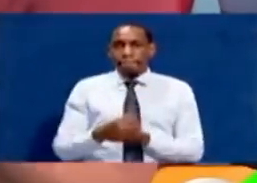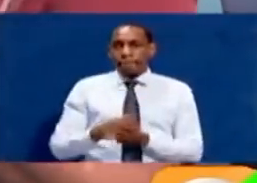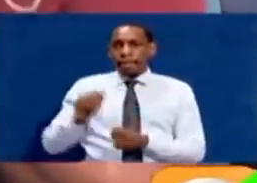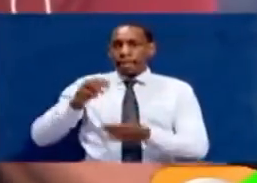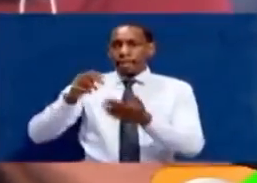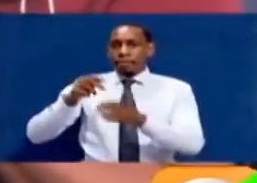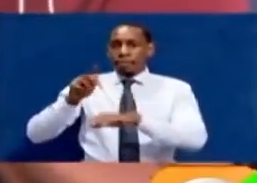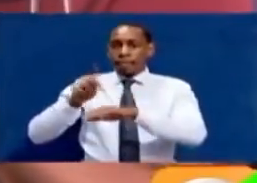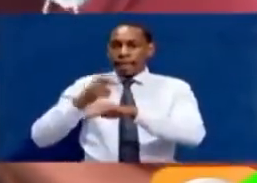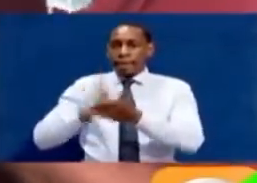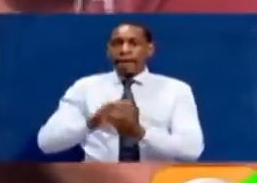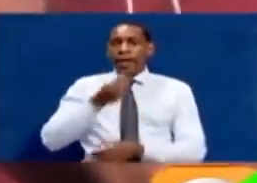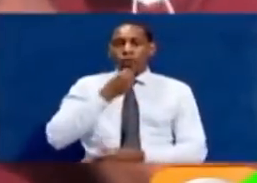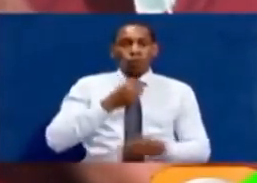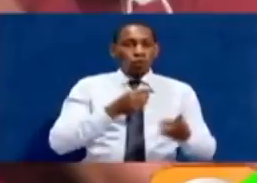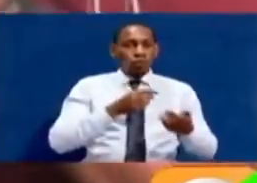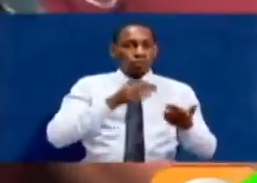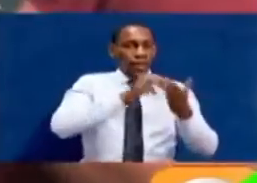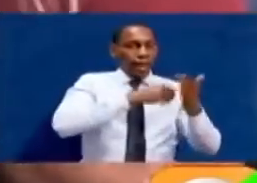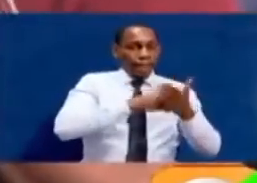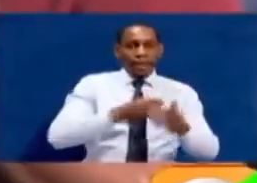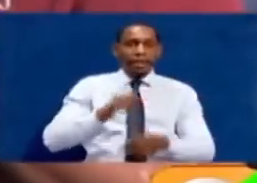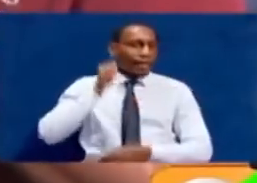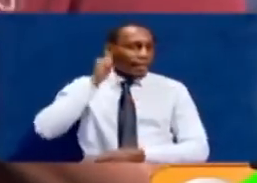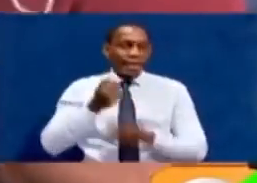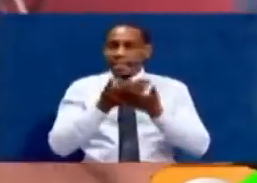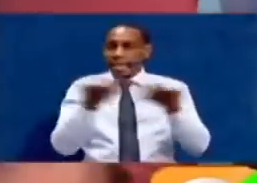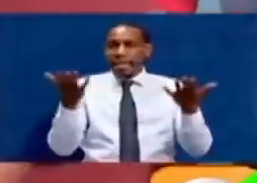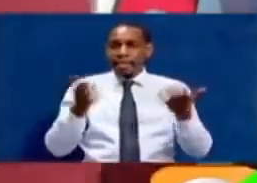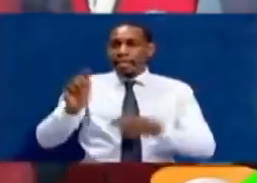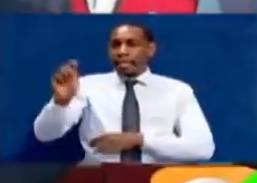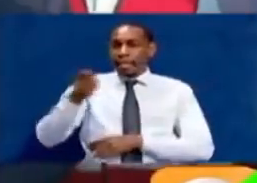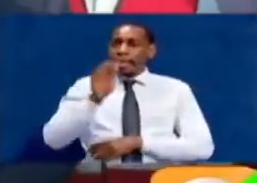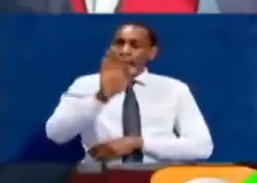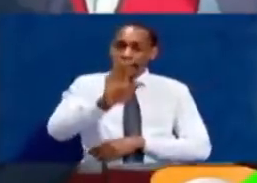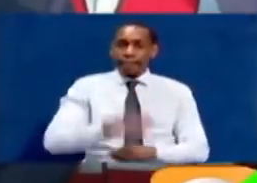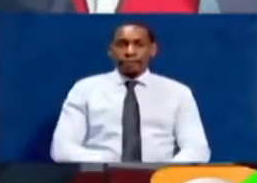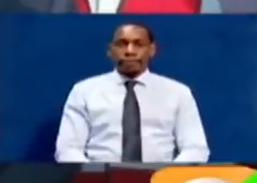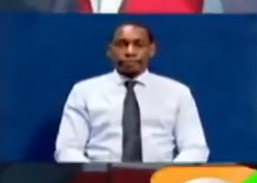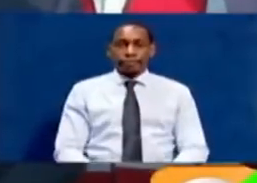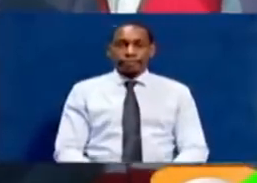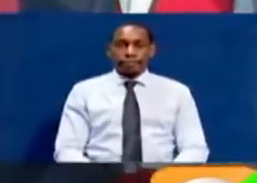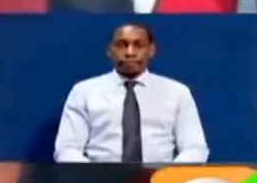Uwe Mkamba, Mjaluo, Mkikuyu, Munandi, uwe nani. Kenya ni yako.